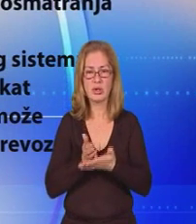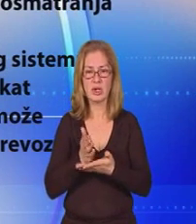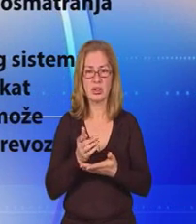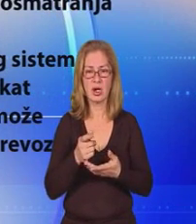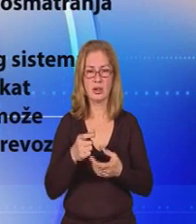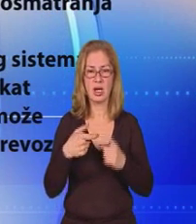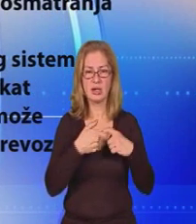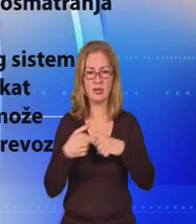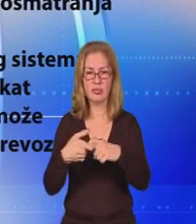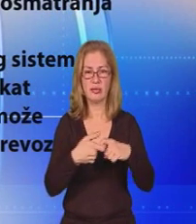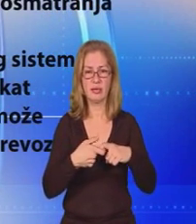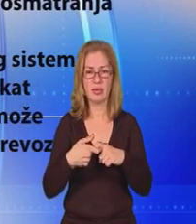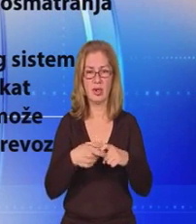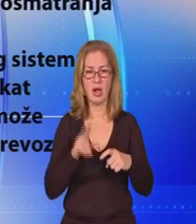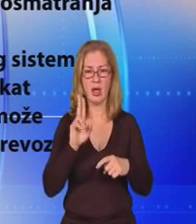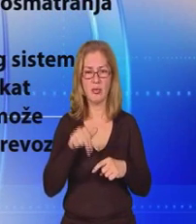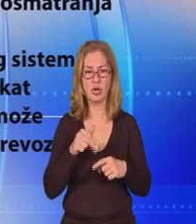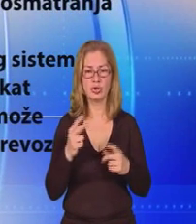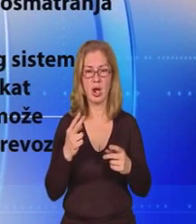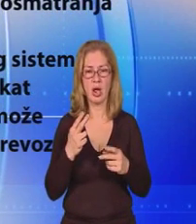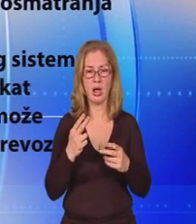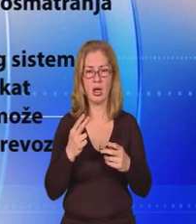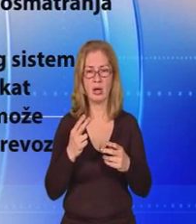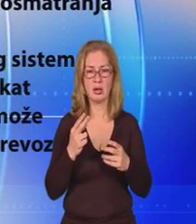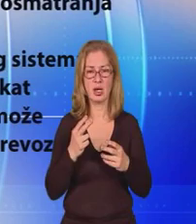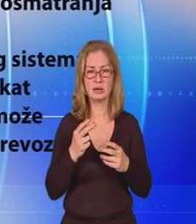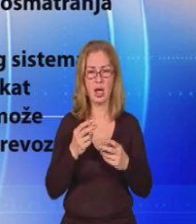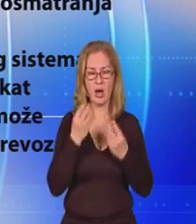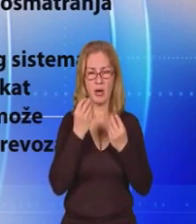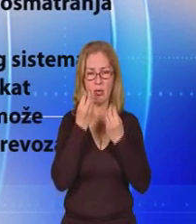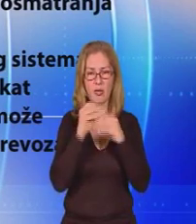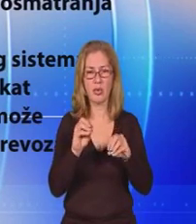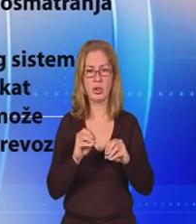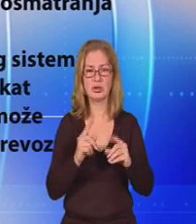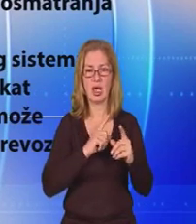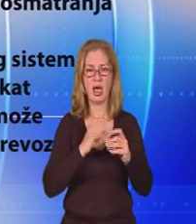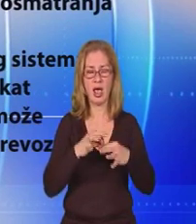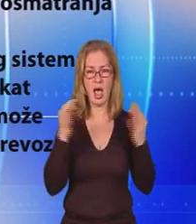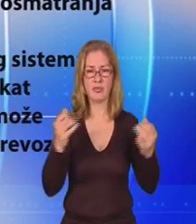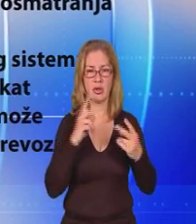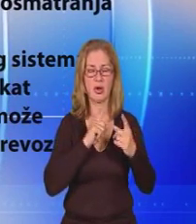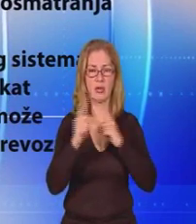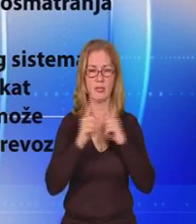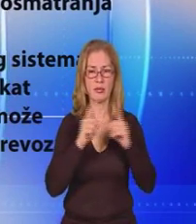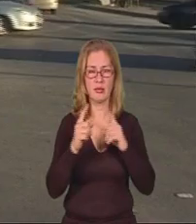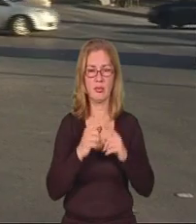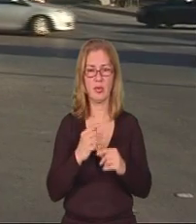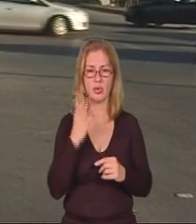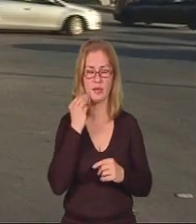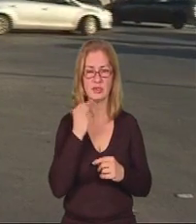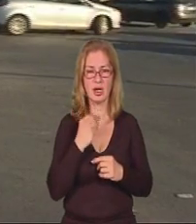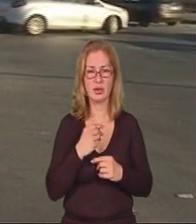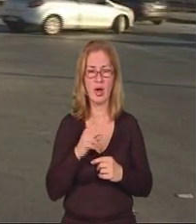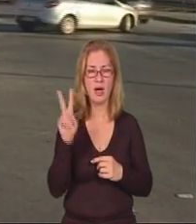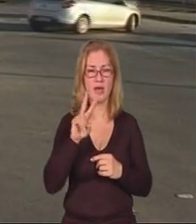jer proizvode efekat lančanih zahteva, čime se ozbiljno može ugroziti funkcija javnog gradskog prevoza u gradu Novom Sadu. Kako